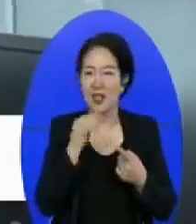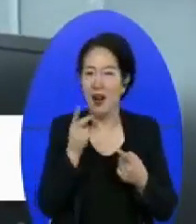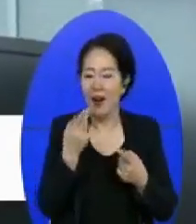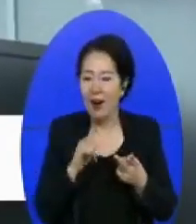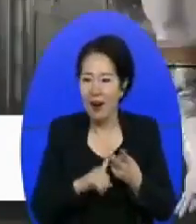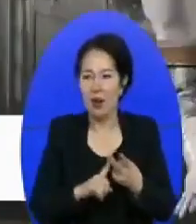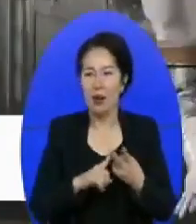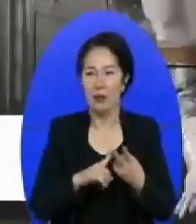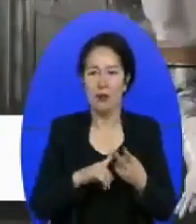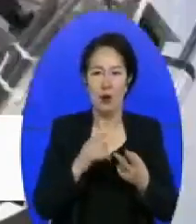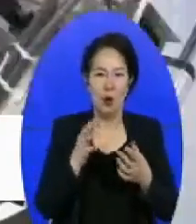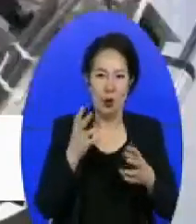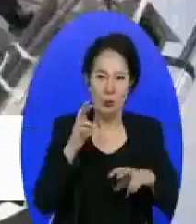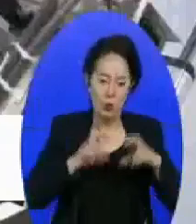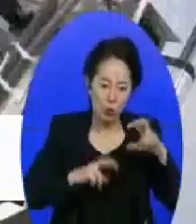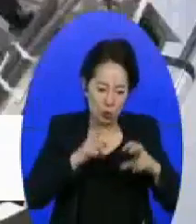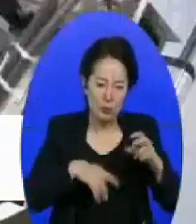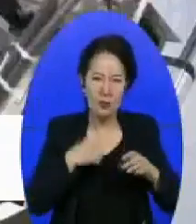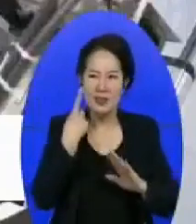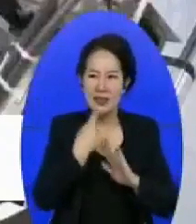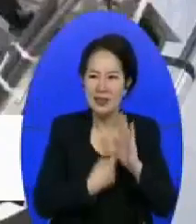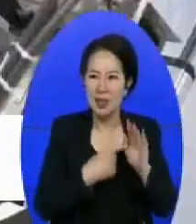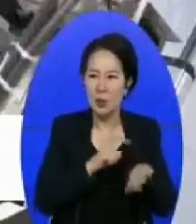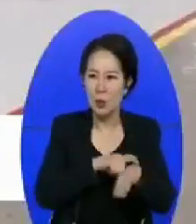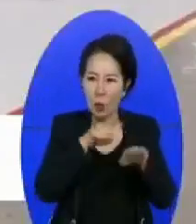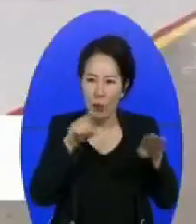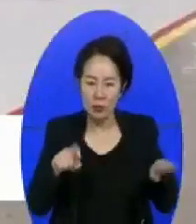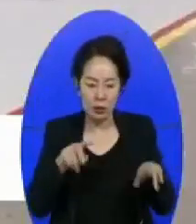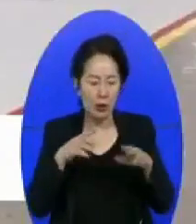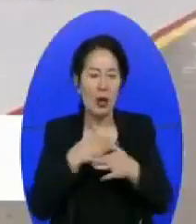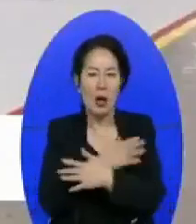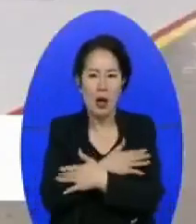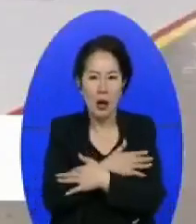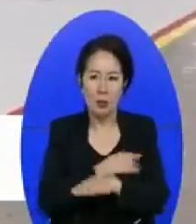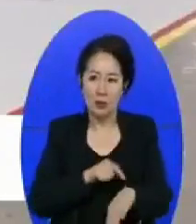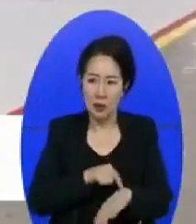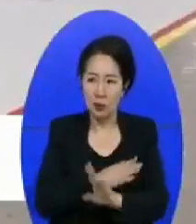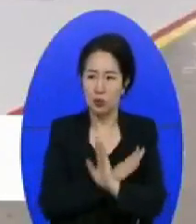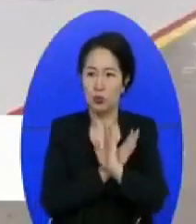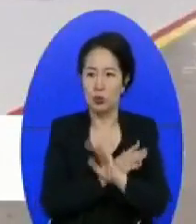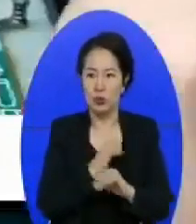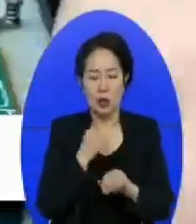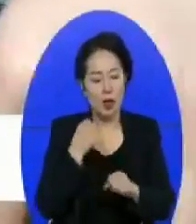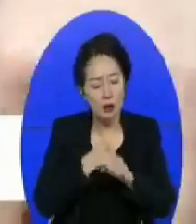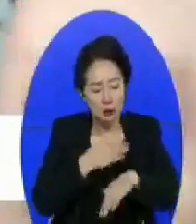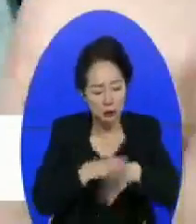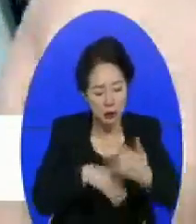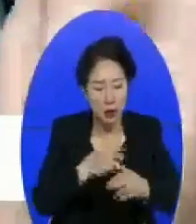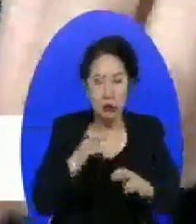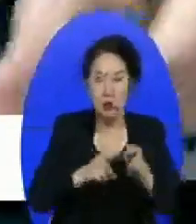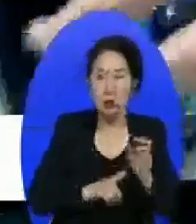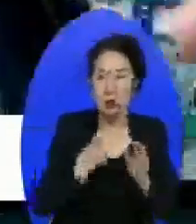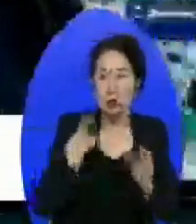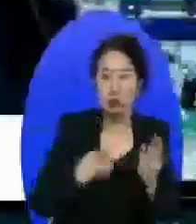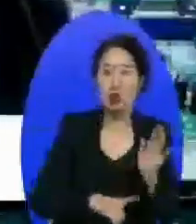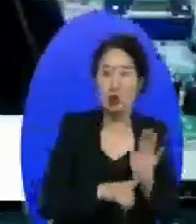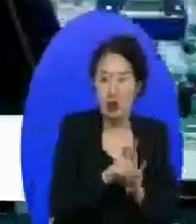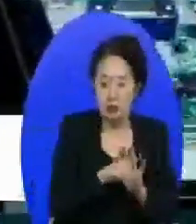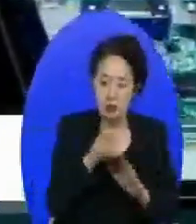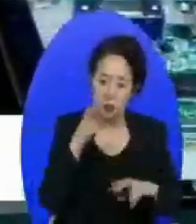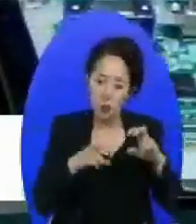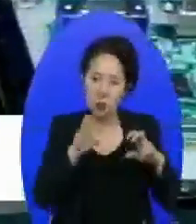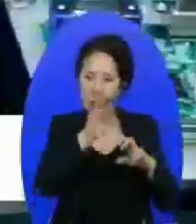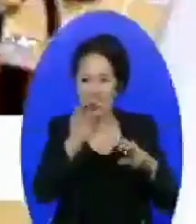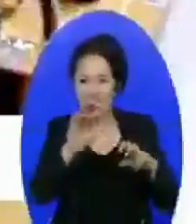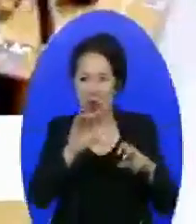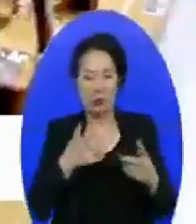хотуудад бизнес ажилтгуулийн хагас сар шахам үргэлжилсэн урт амралтаа дуусгаад үйл ажиллагаагаа өчтөрөөс сэргээсэн байгаа. За гэхдээ үйлдвэр